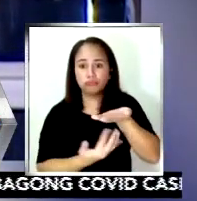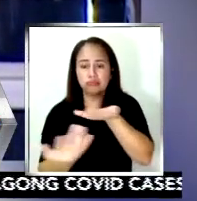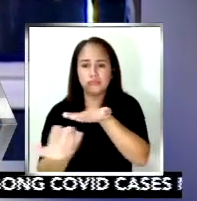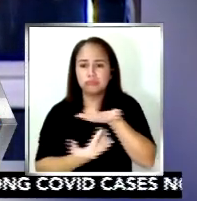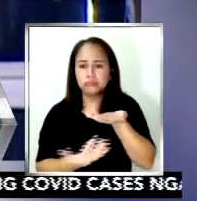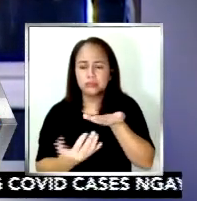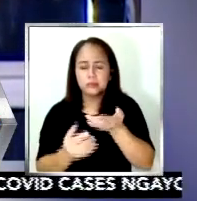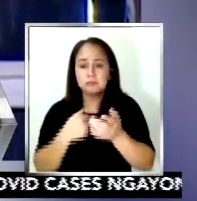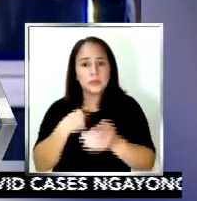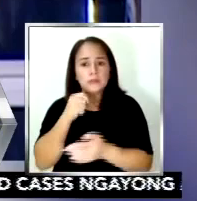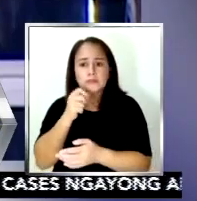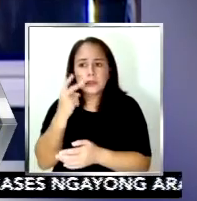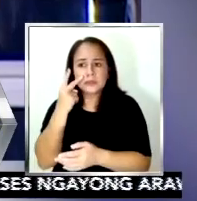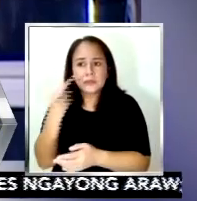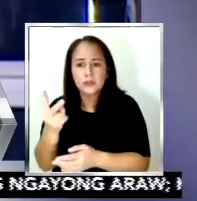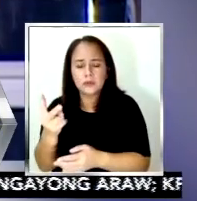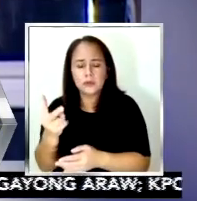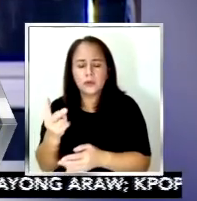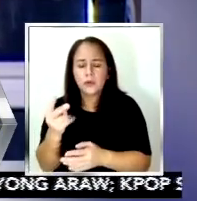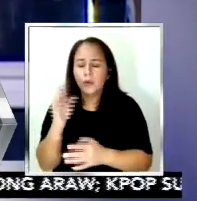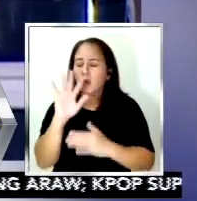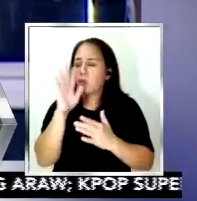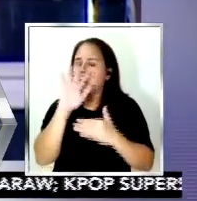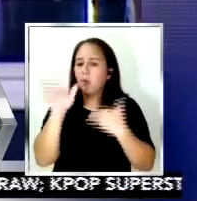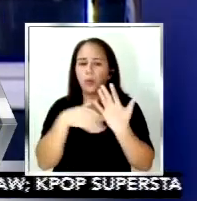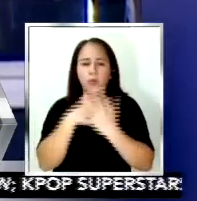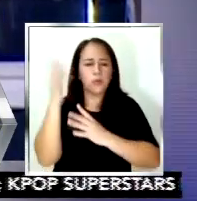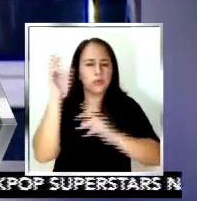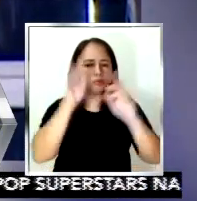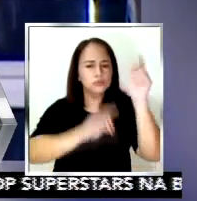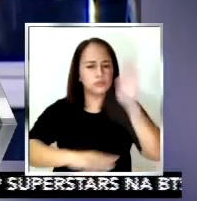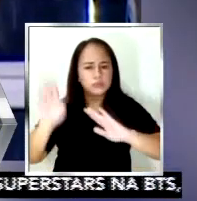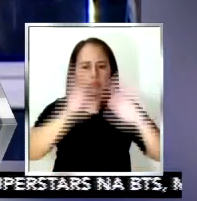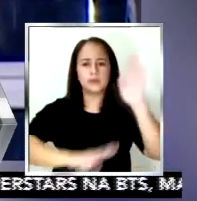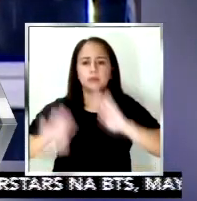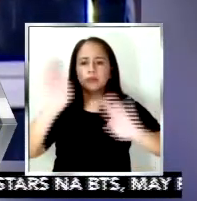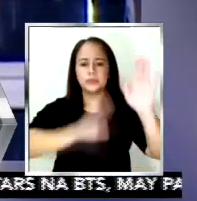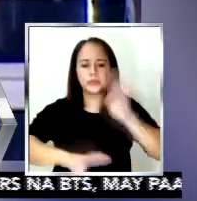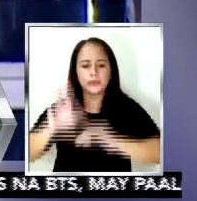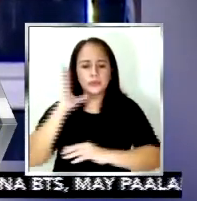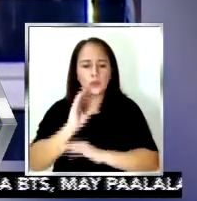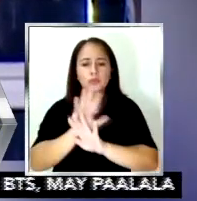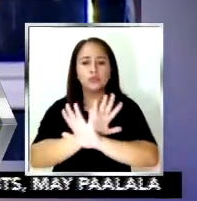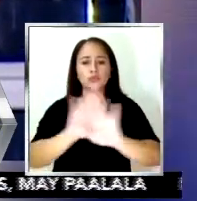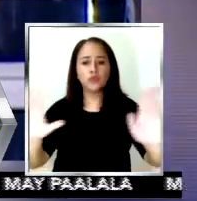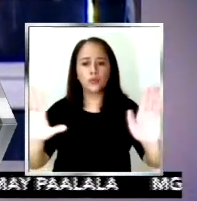lahat. At huwag nyo kalilimutan na andyan siya.